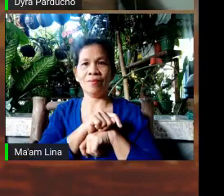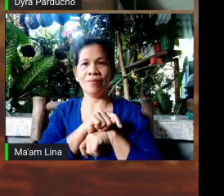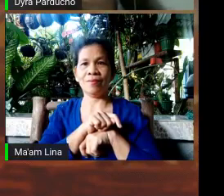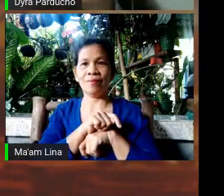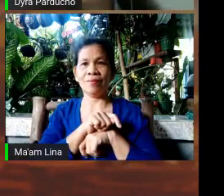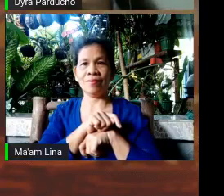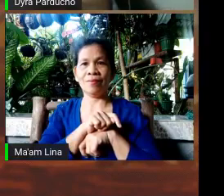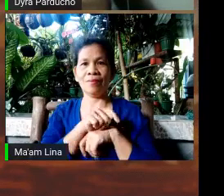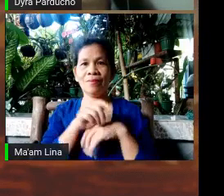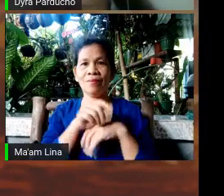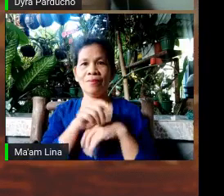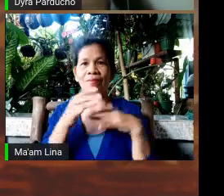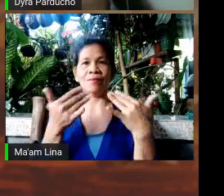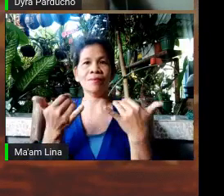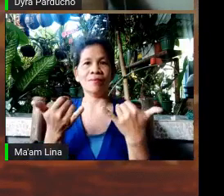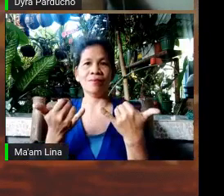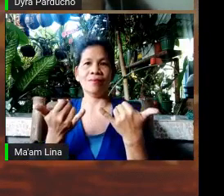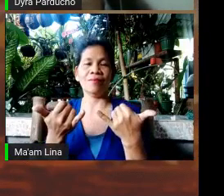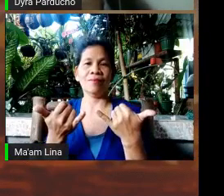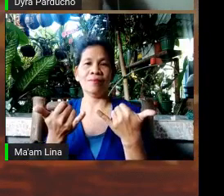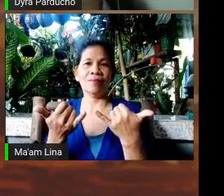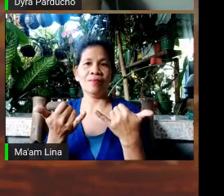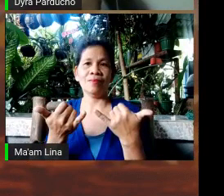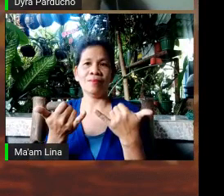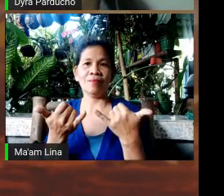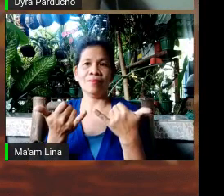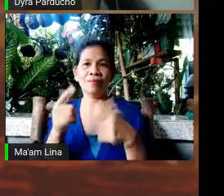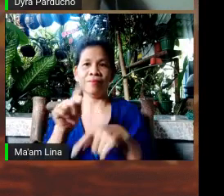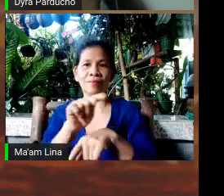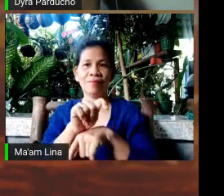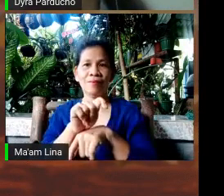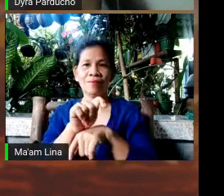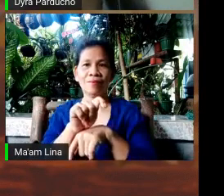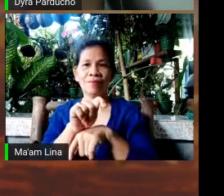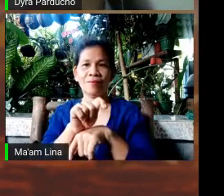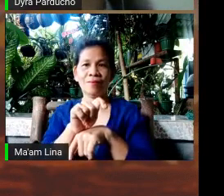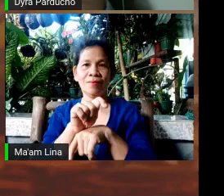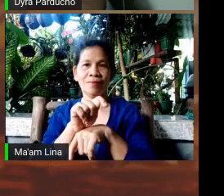Ito po yung tabernakulo po, yung